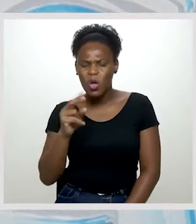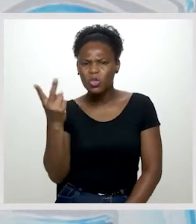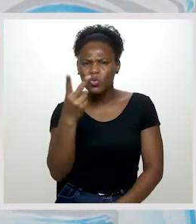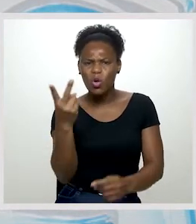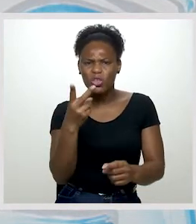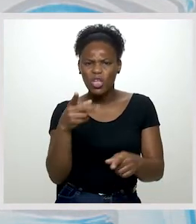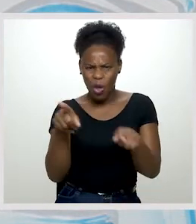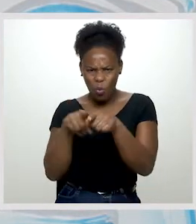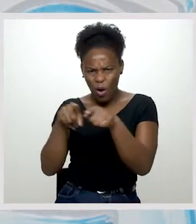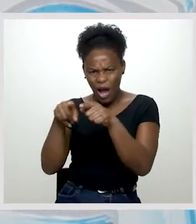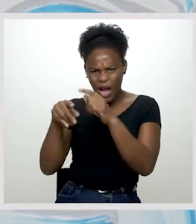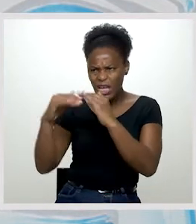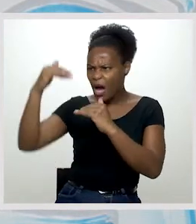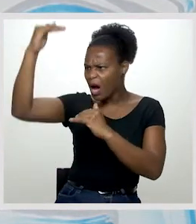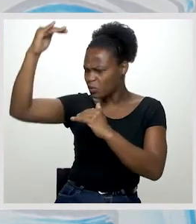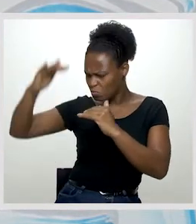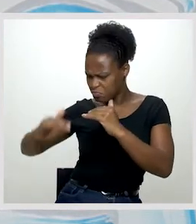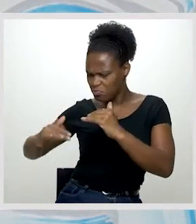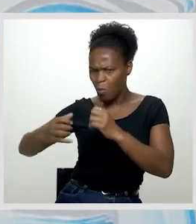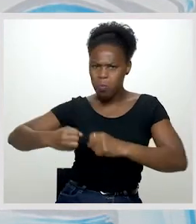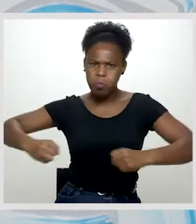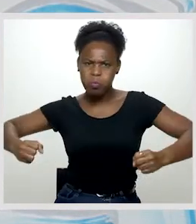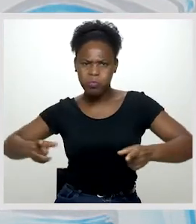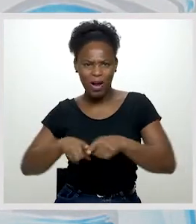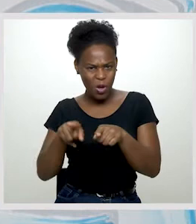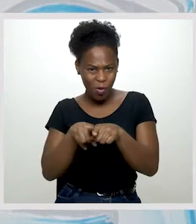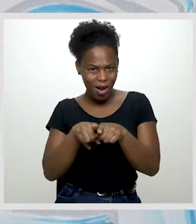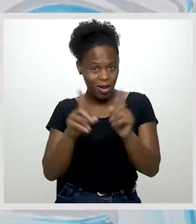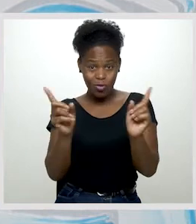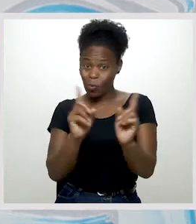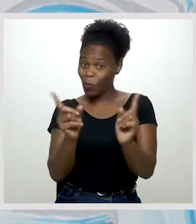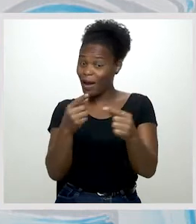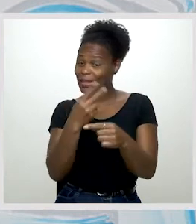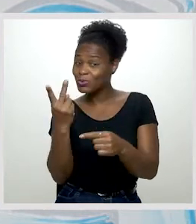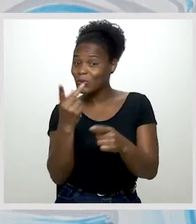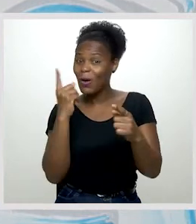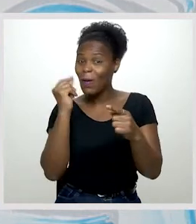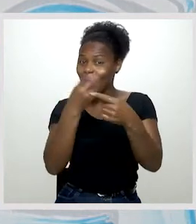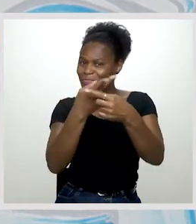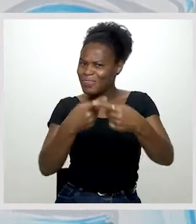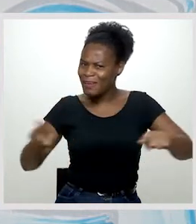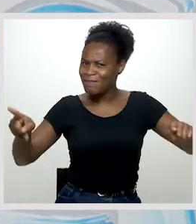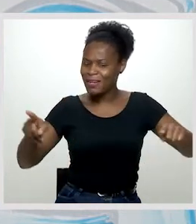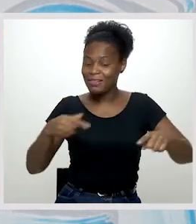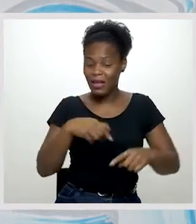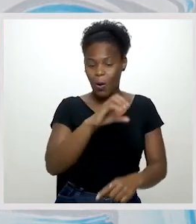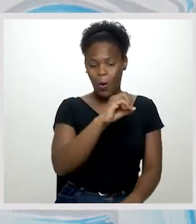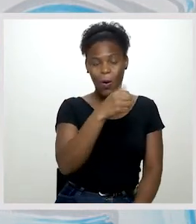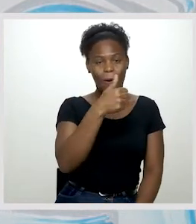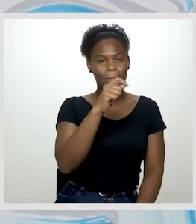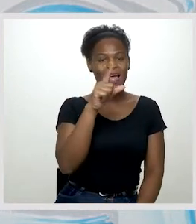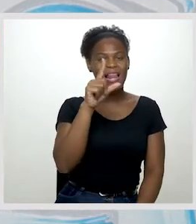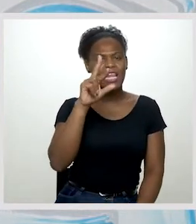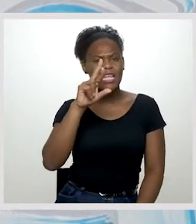iguais? Ils ont la même taille? Non, ils sont différents, n'est-ce pas? On a Obélix, il